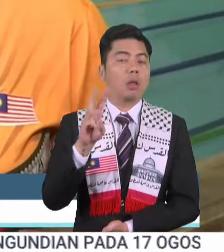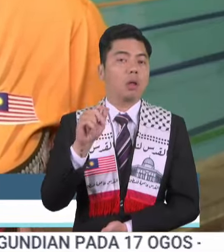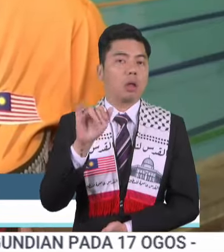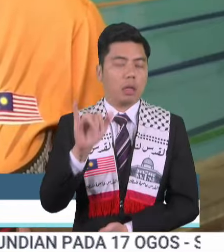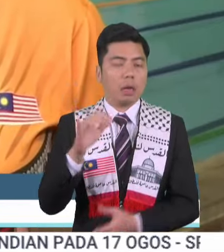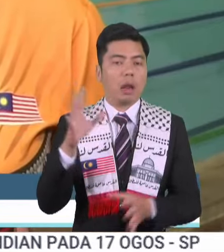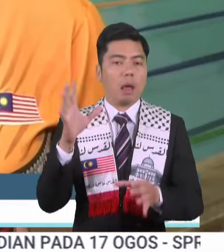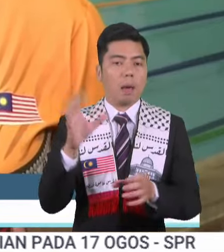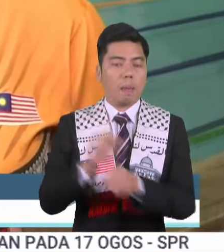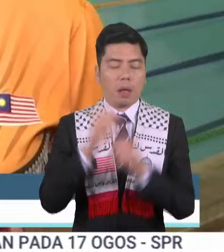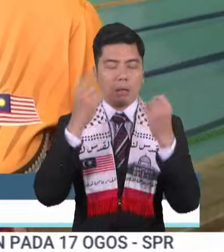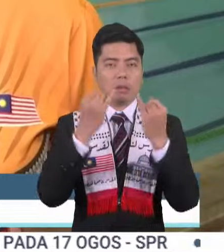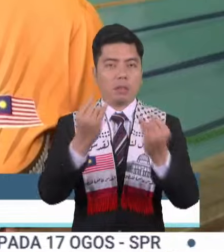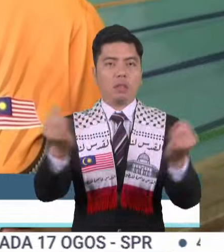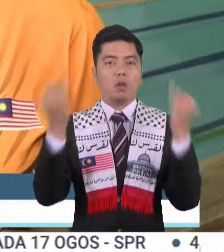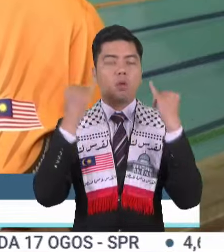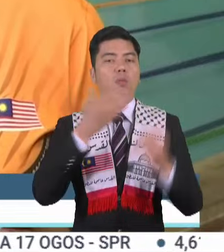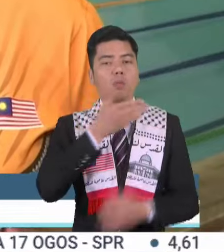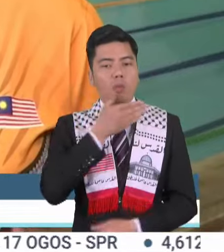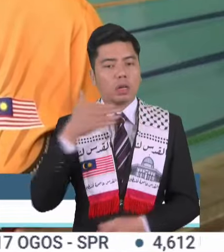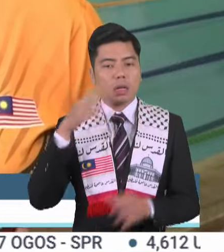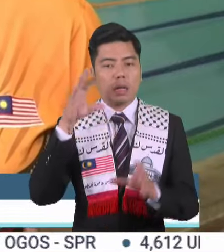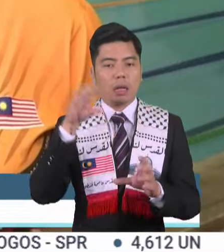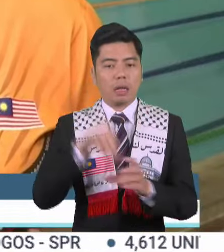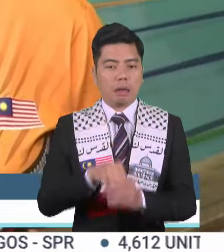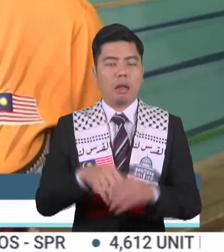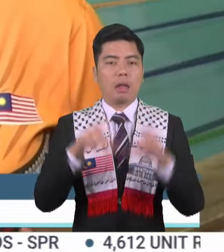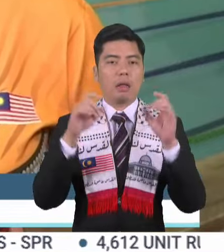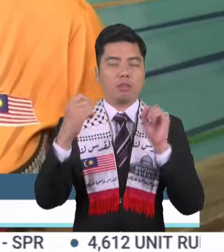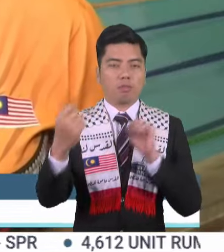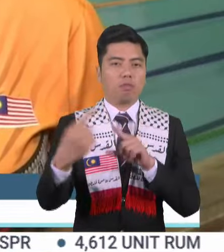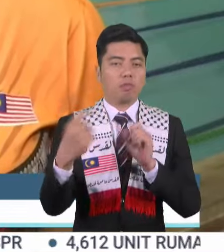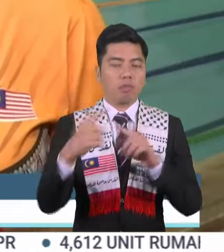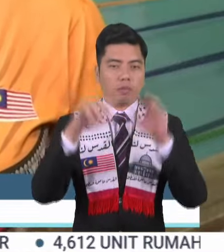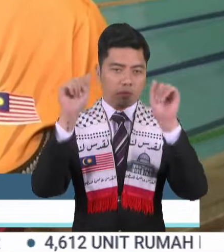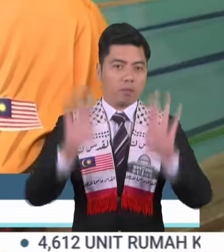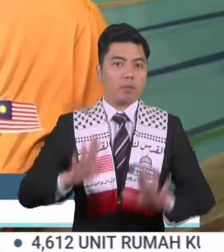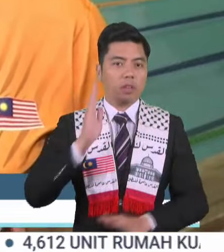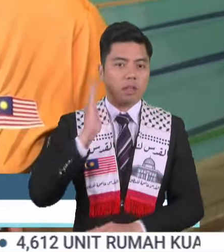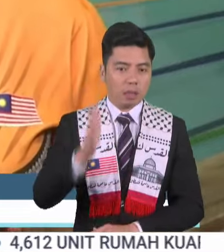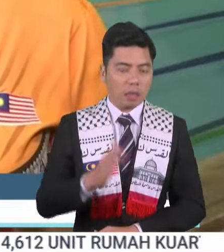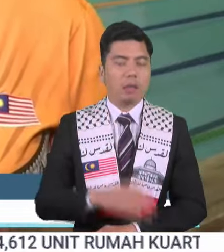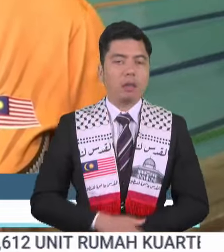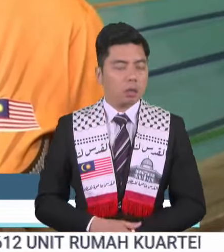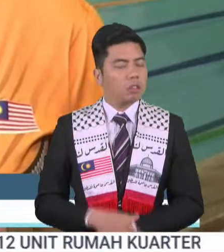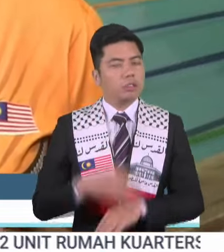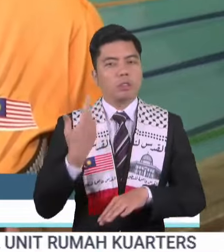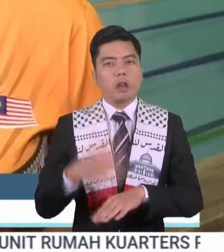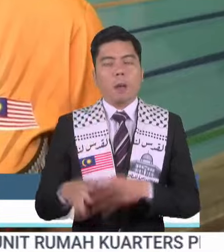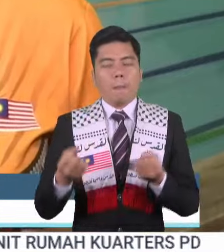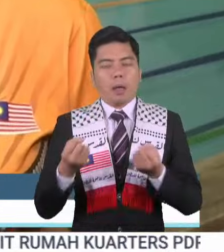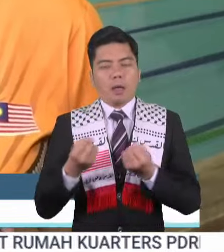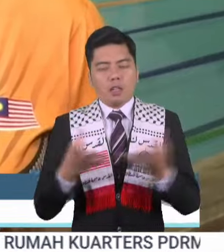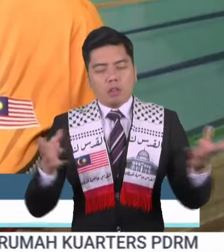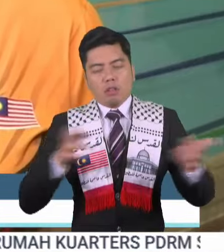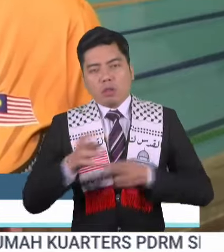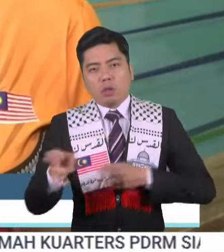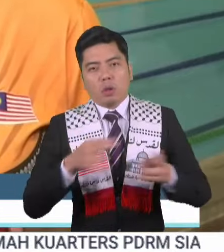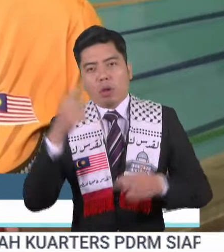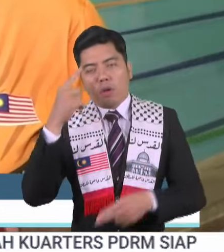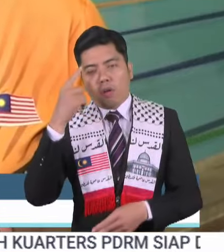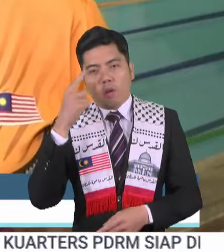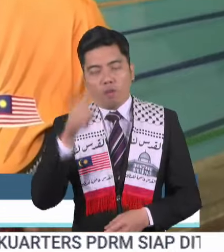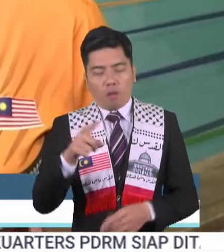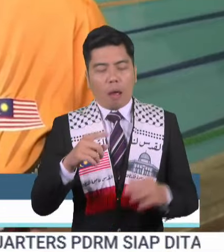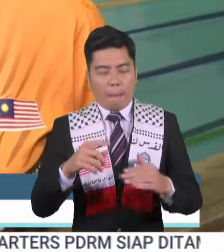akan menerima ijazah sarjana muda dalam bidang komunikasi Ahad ini. Selepas segala pengorbanan dan usaha untuk